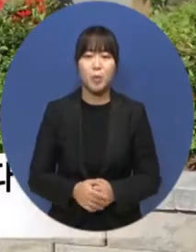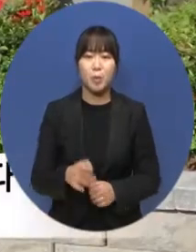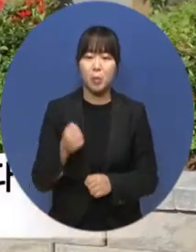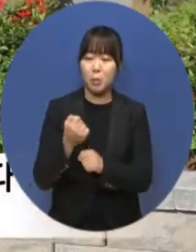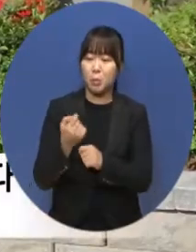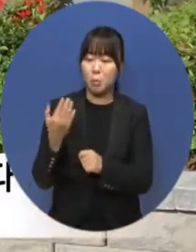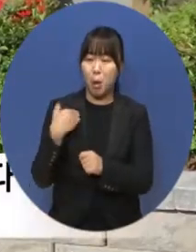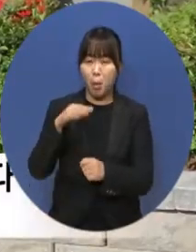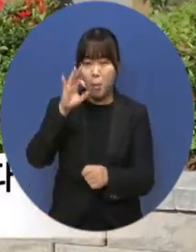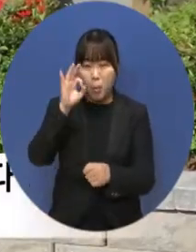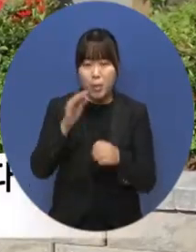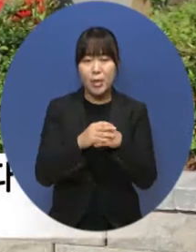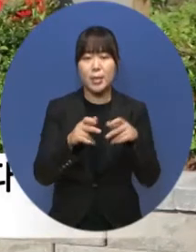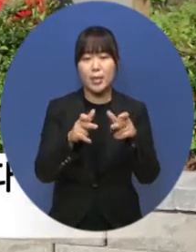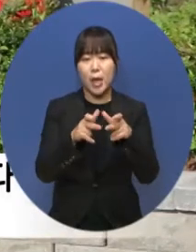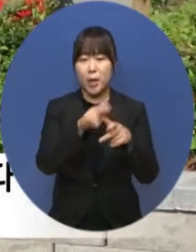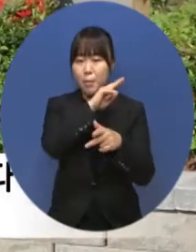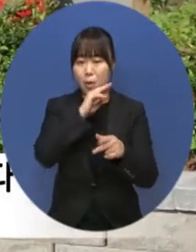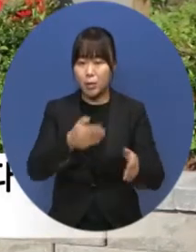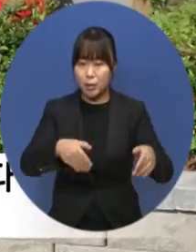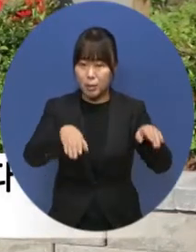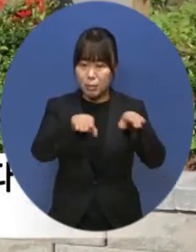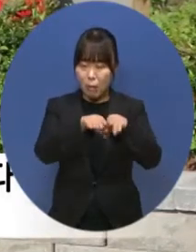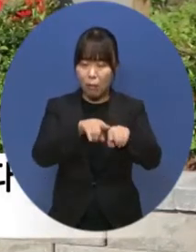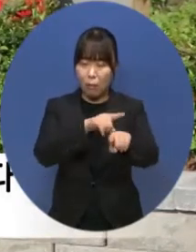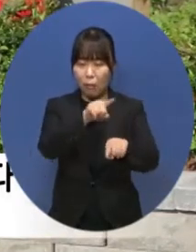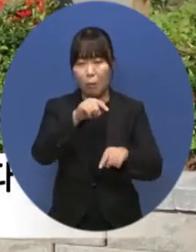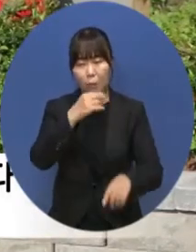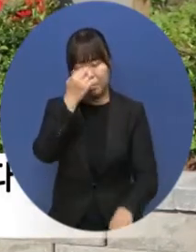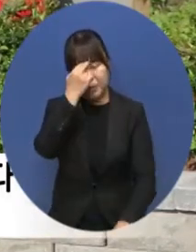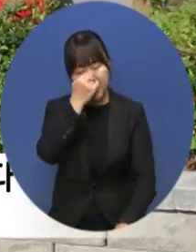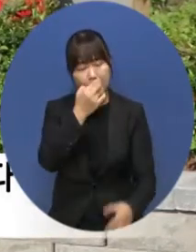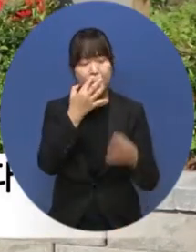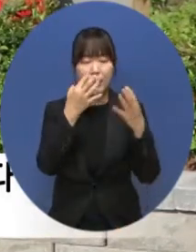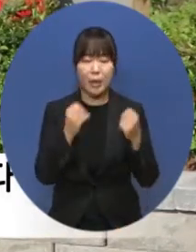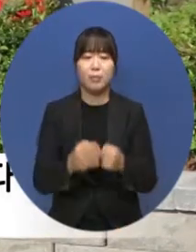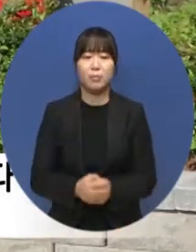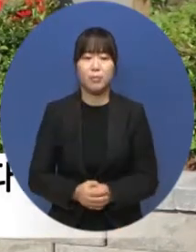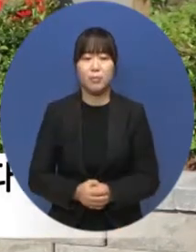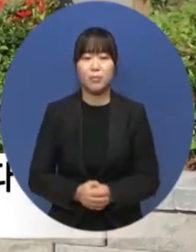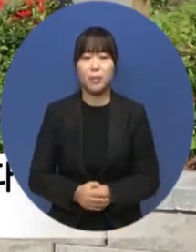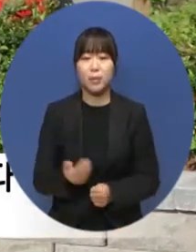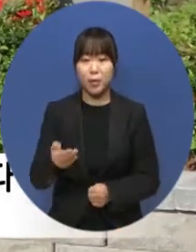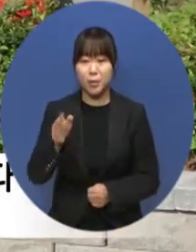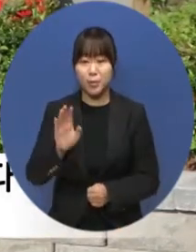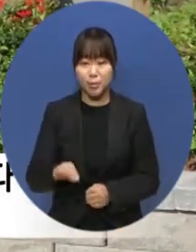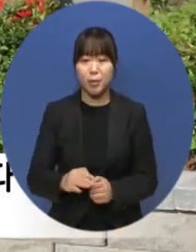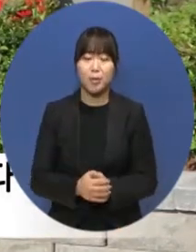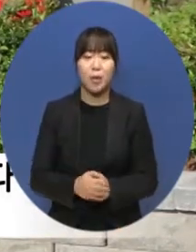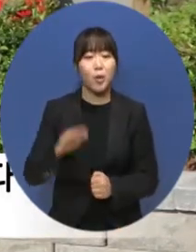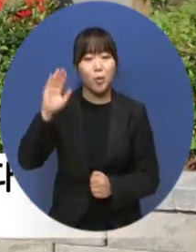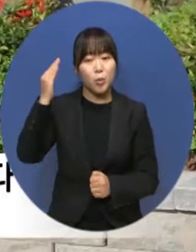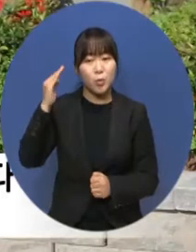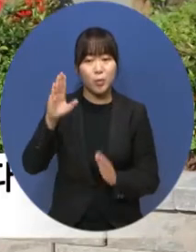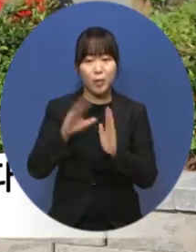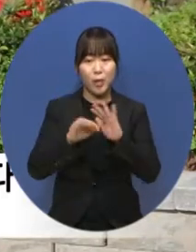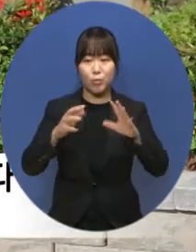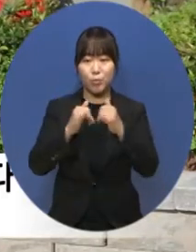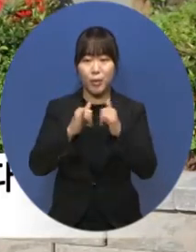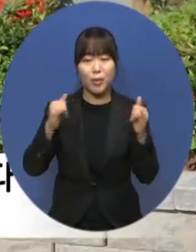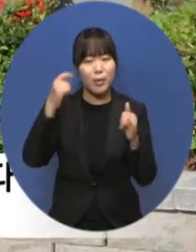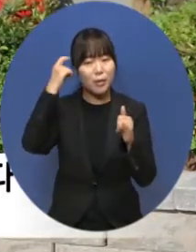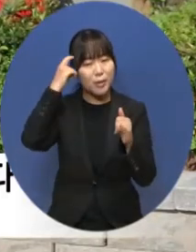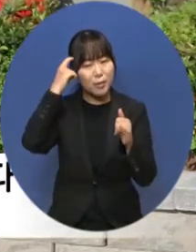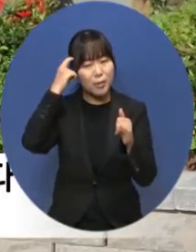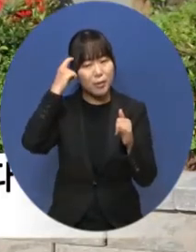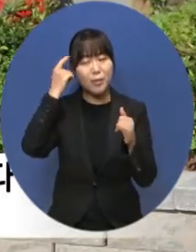해도 장애인 편의시설이 연약한 건물들이 많았습니다. 하지만 요즘 들어 국민들의 의식